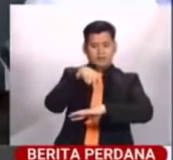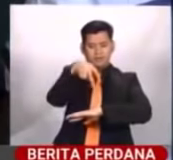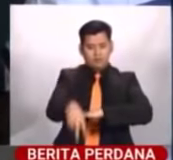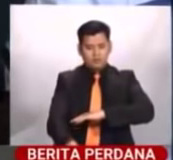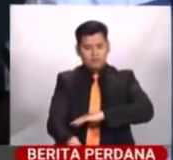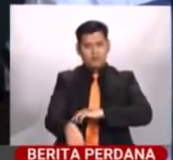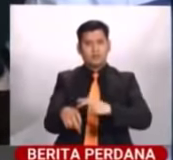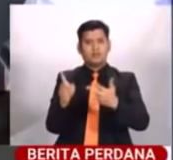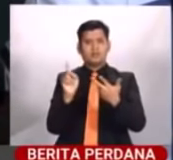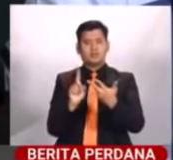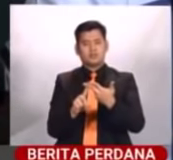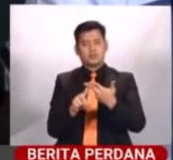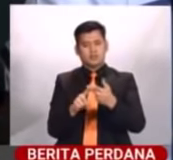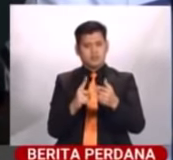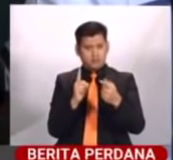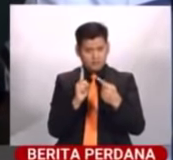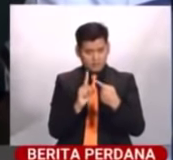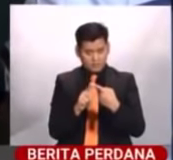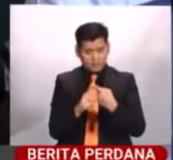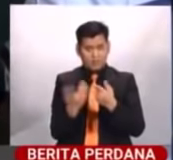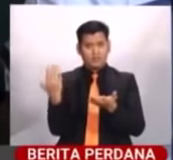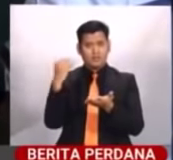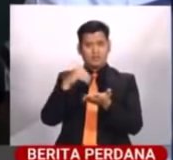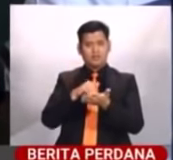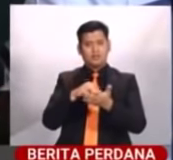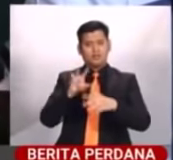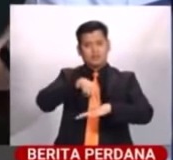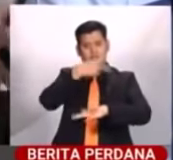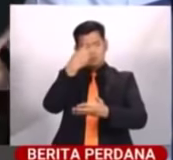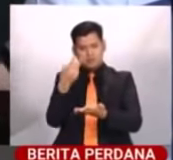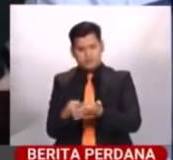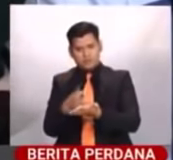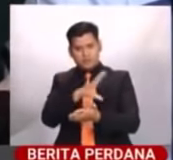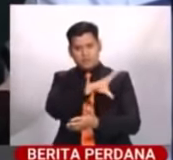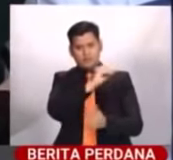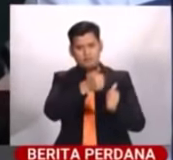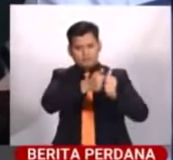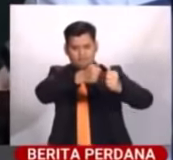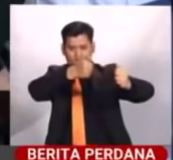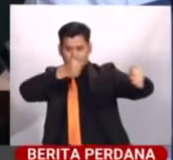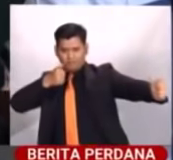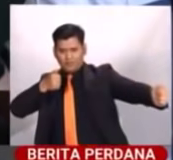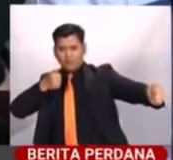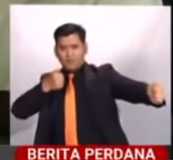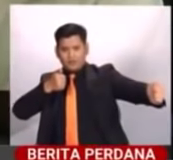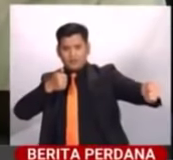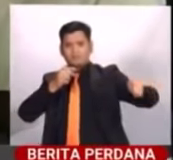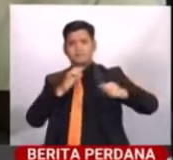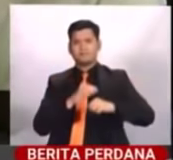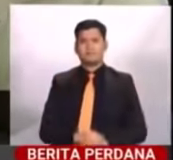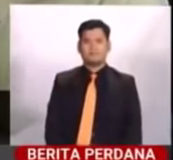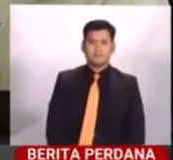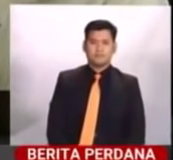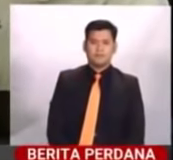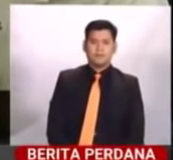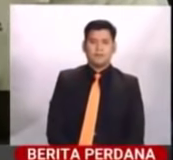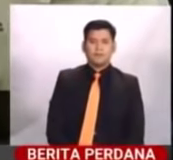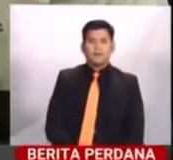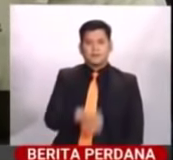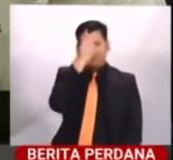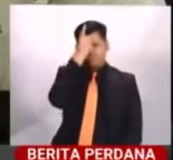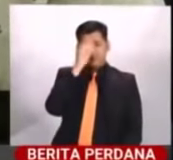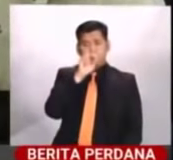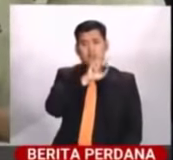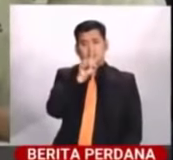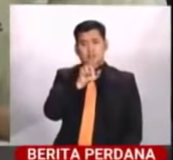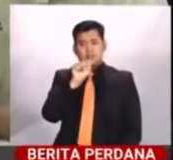dari gimnastik menerusi Farah N. Abdul Hadi dan memanah Khairul Anwar Muhammad. Dato' Sri Norza ditemui pada